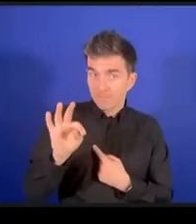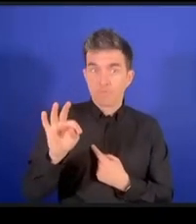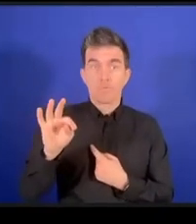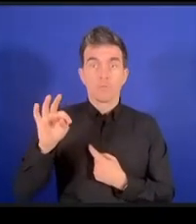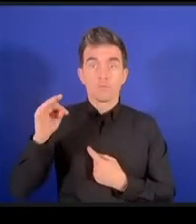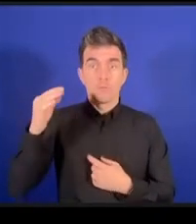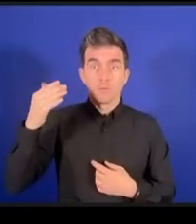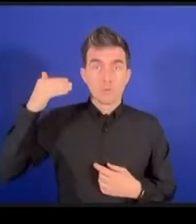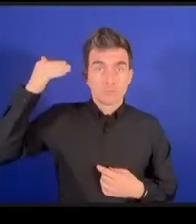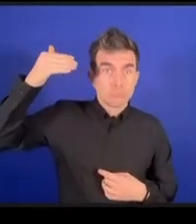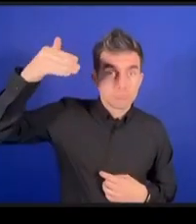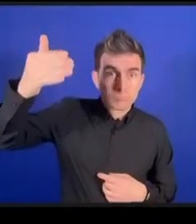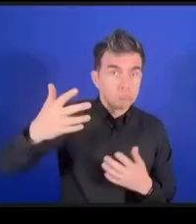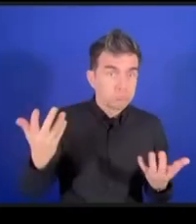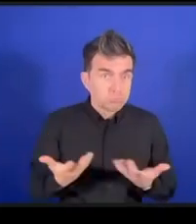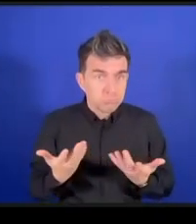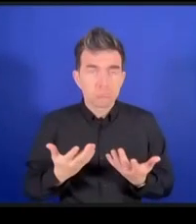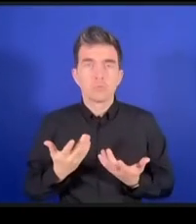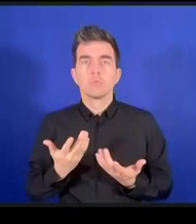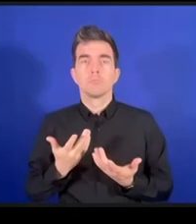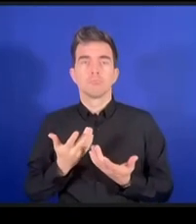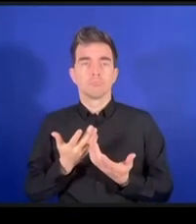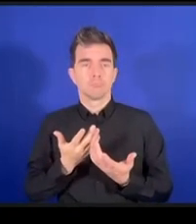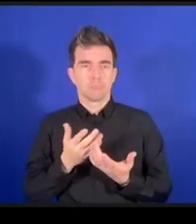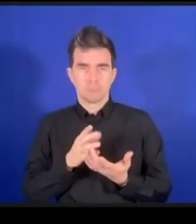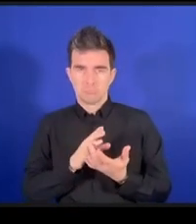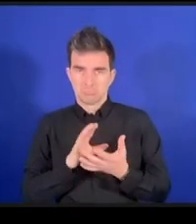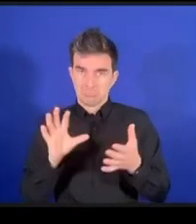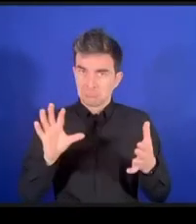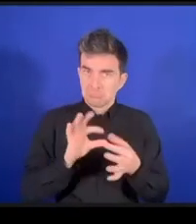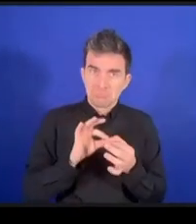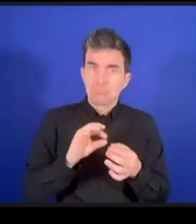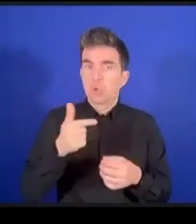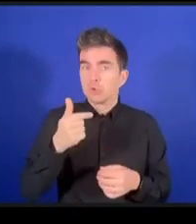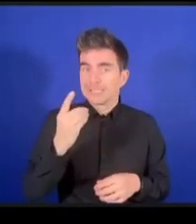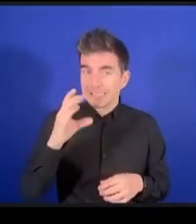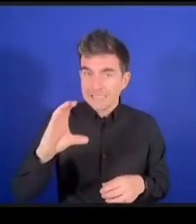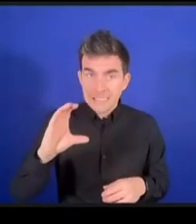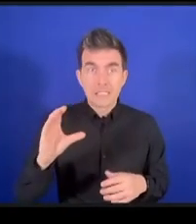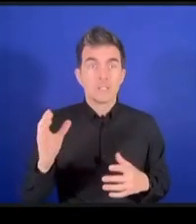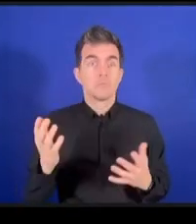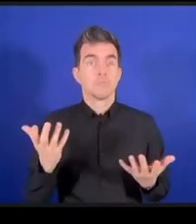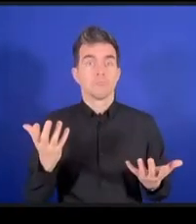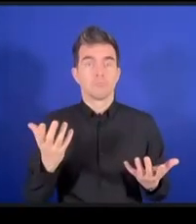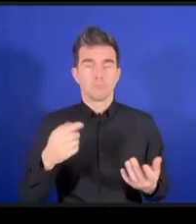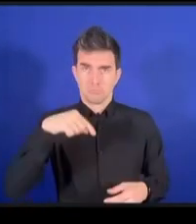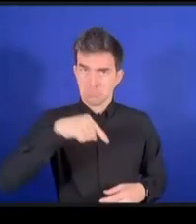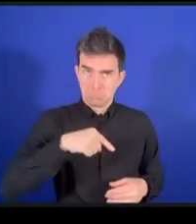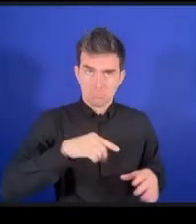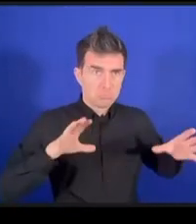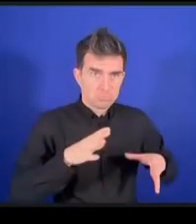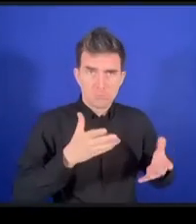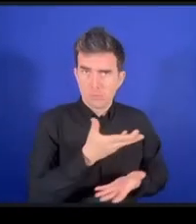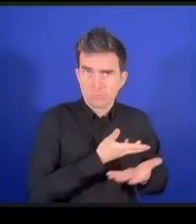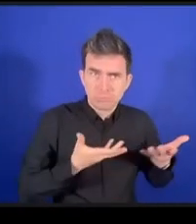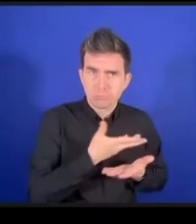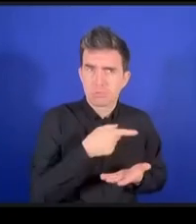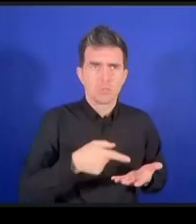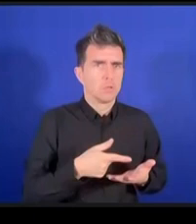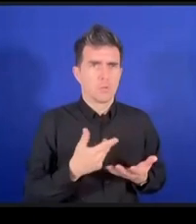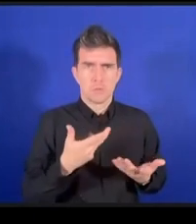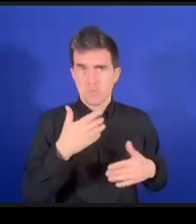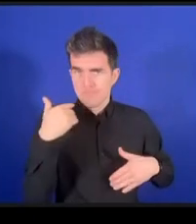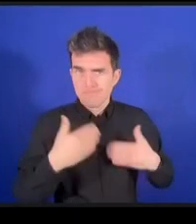отношениях глобального цифрового дово роль динамических коалиций в осуществлении